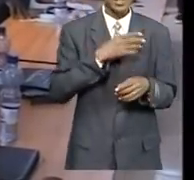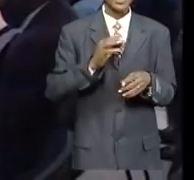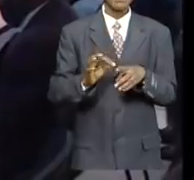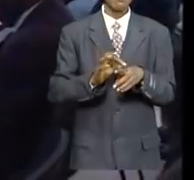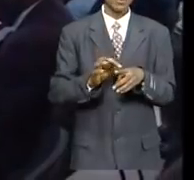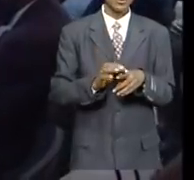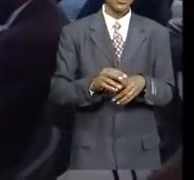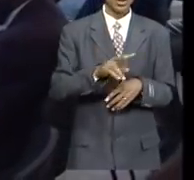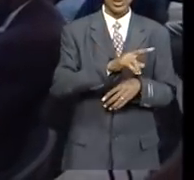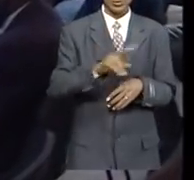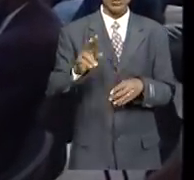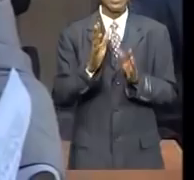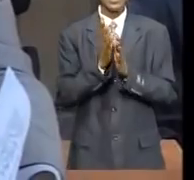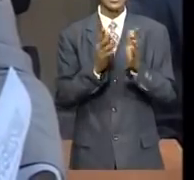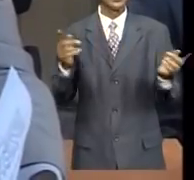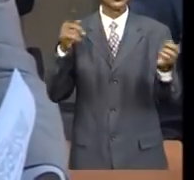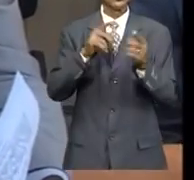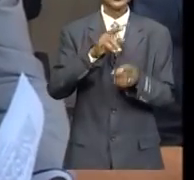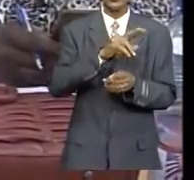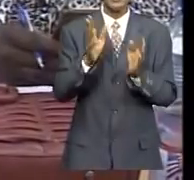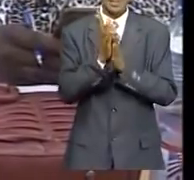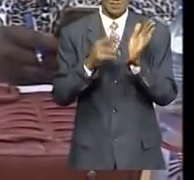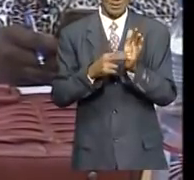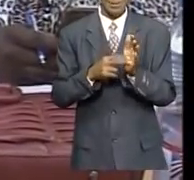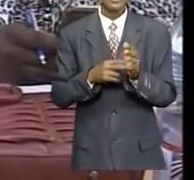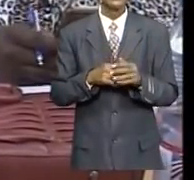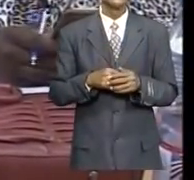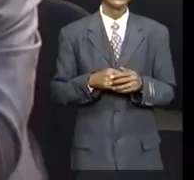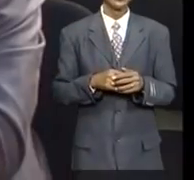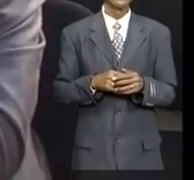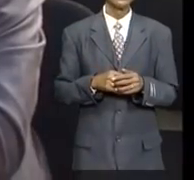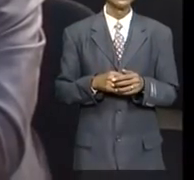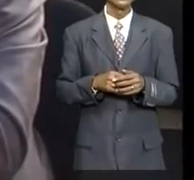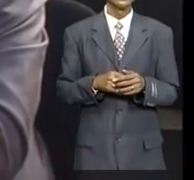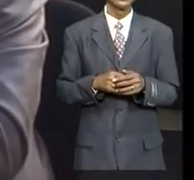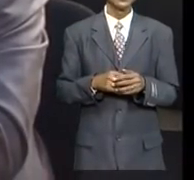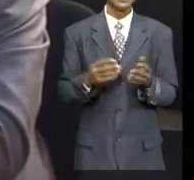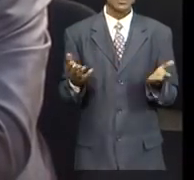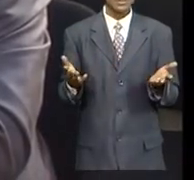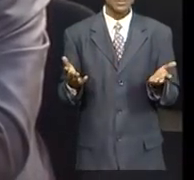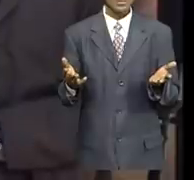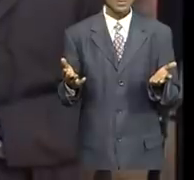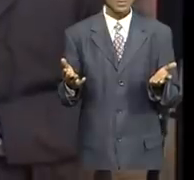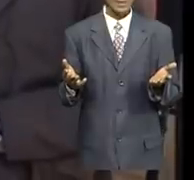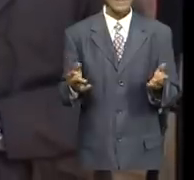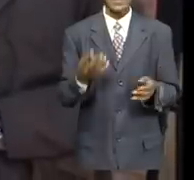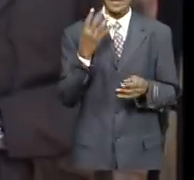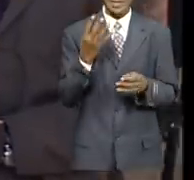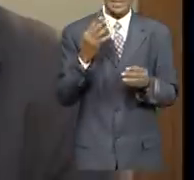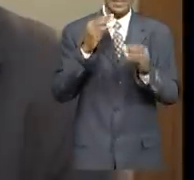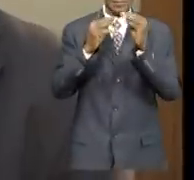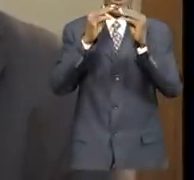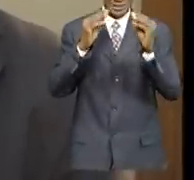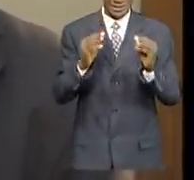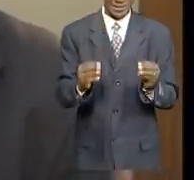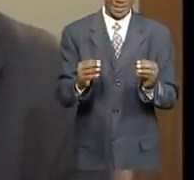2016-2025, véritable ADN du système éducatif congolais. Cette stratégie est rédigée par tous les quatre ministères ayant en